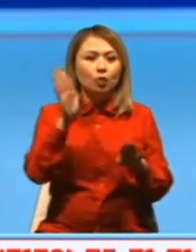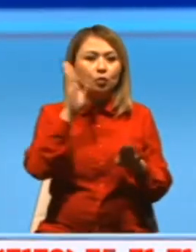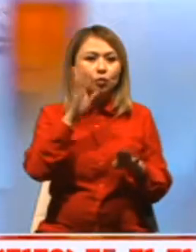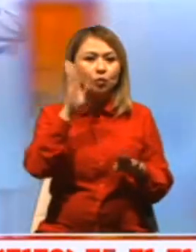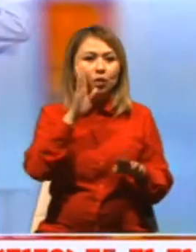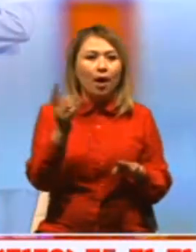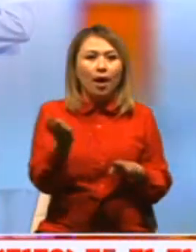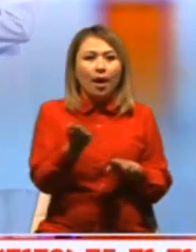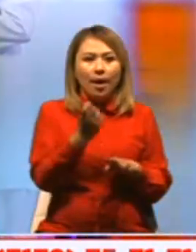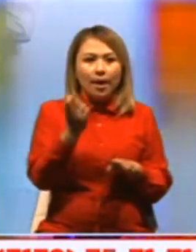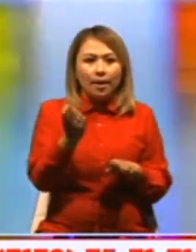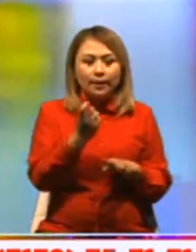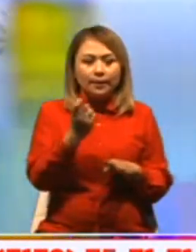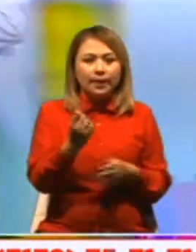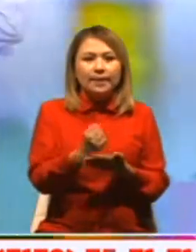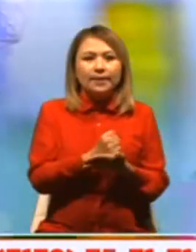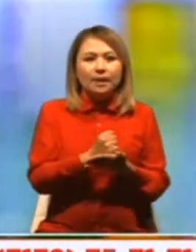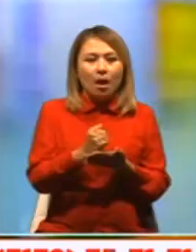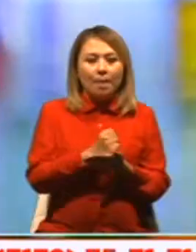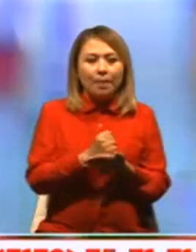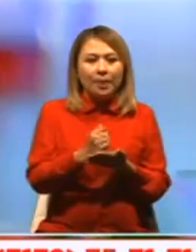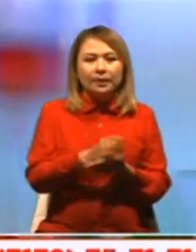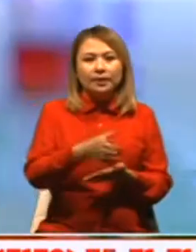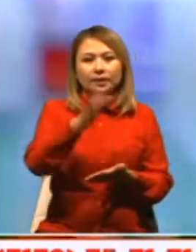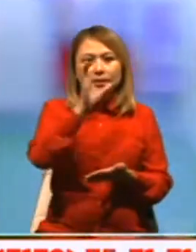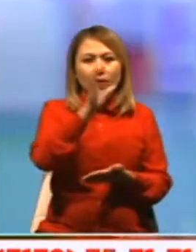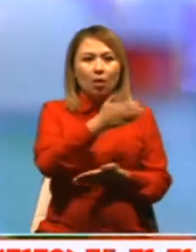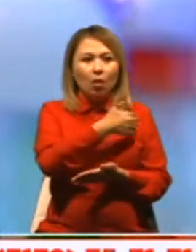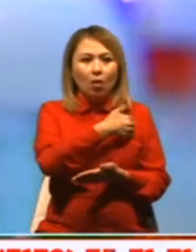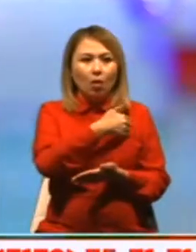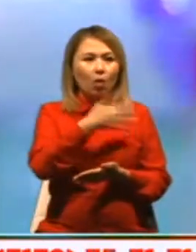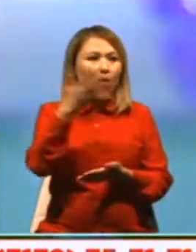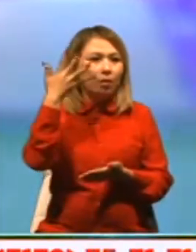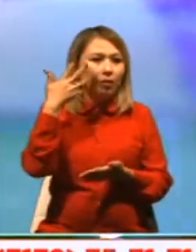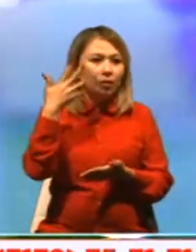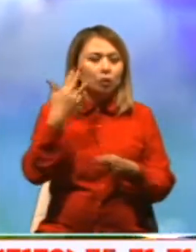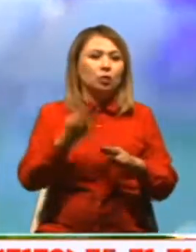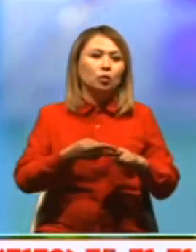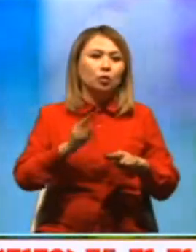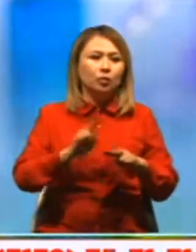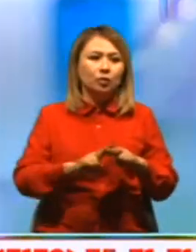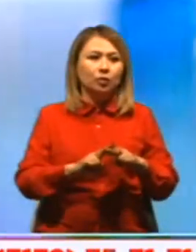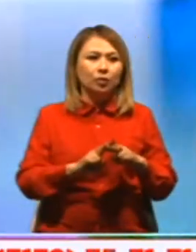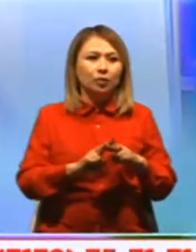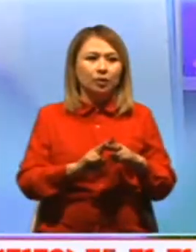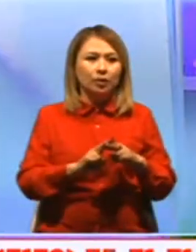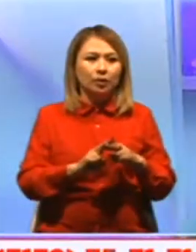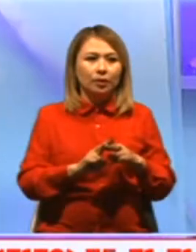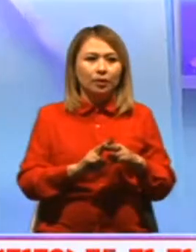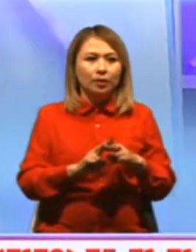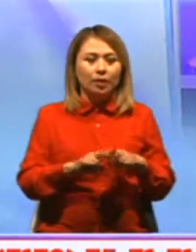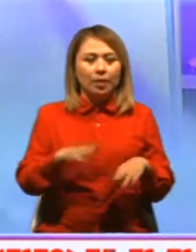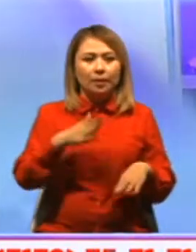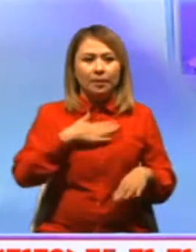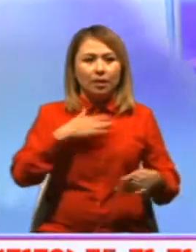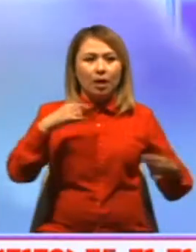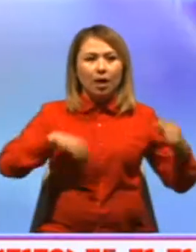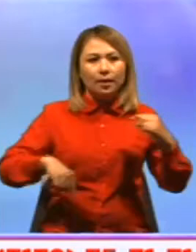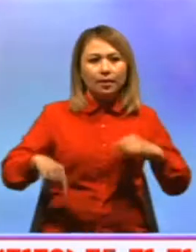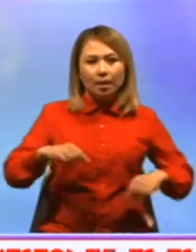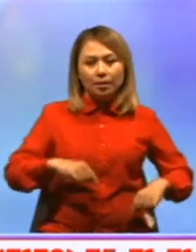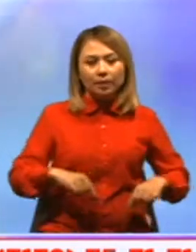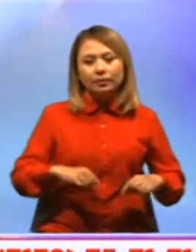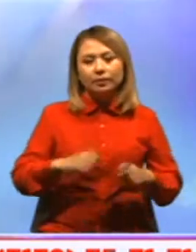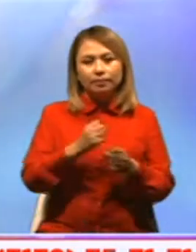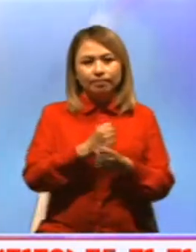яғни біздің ағзамыз запас, сұйықтық запас жинағыз келеді. Сол себепті не... біздің ағзамыз ісіну мүмкін.